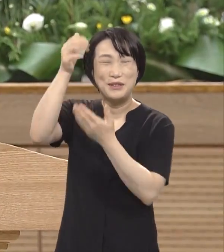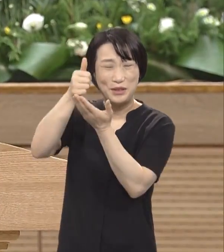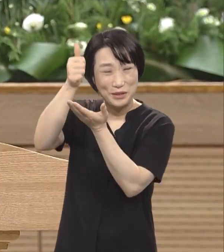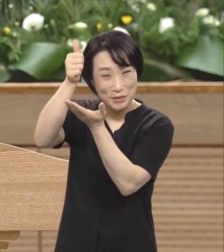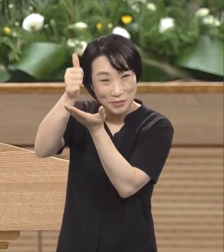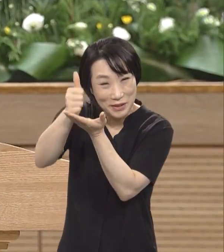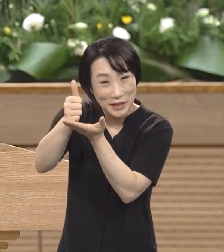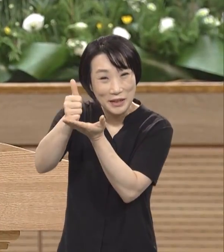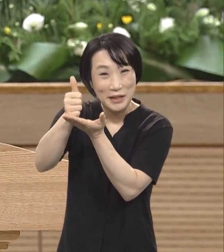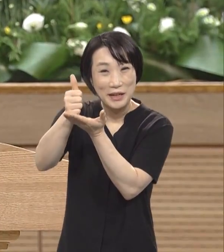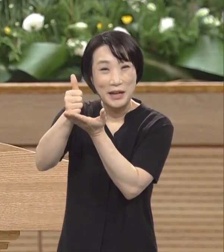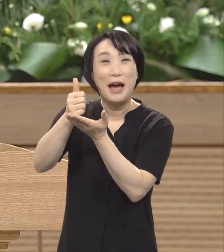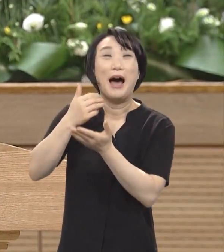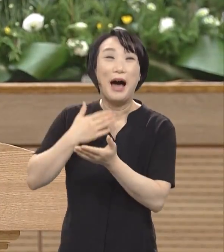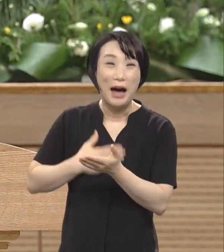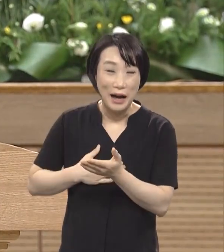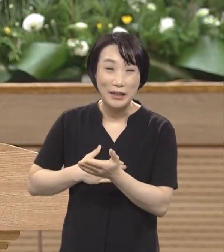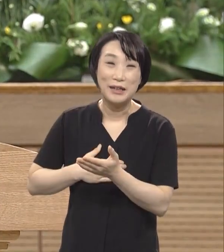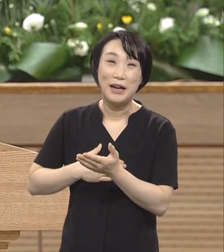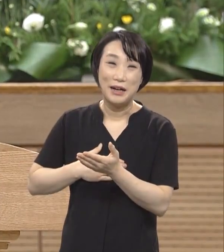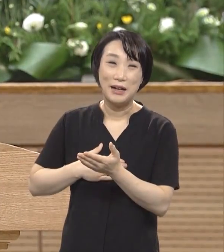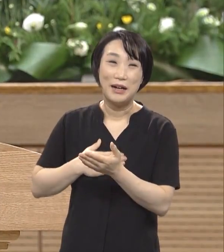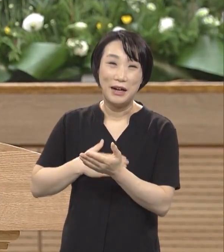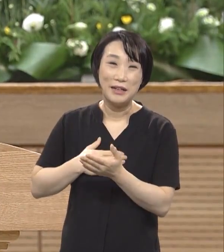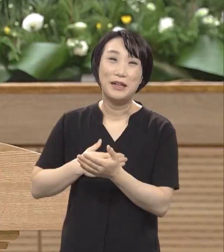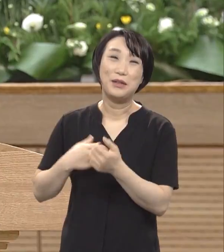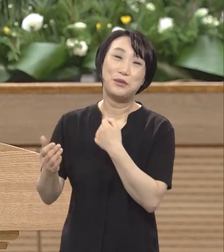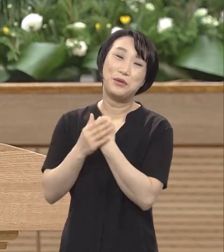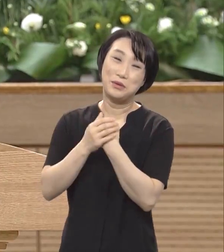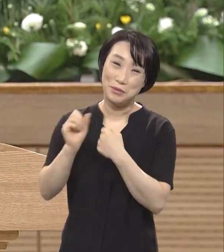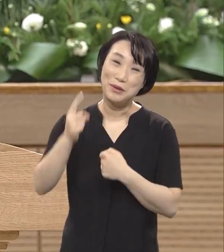성령이 알게 하심으로 안다.